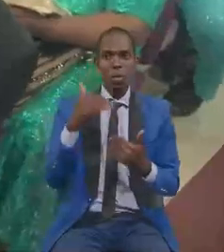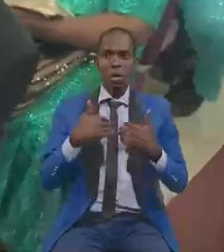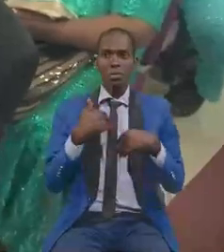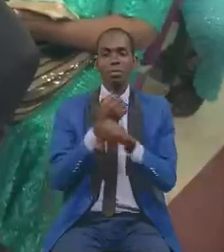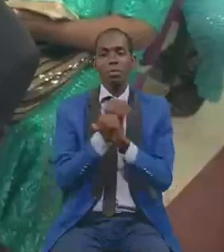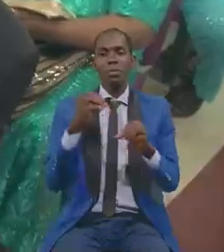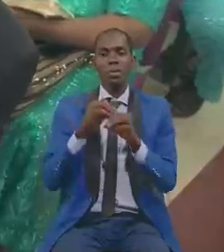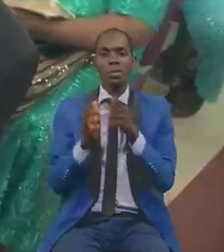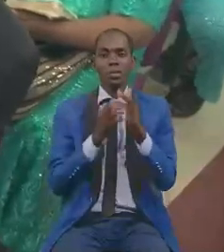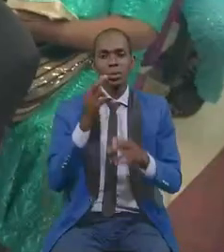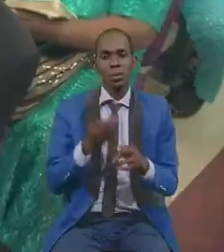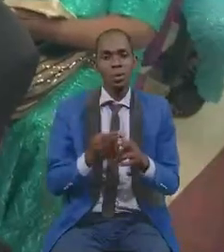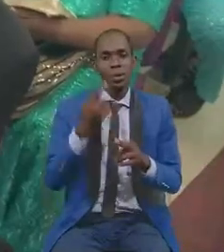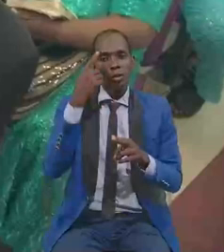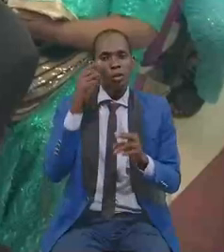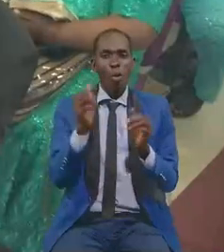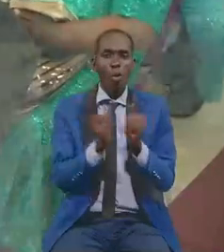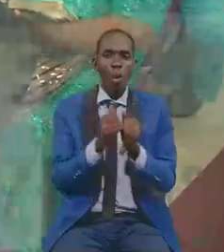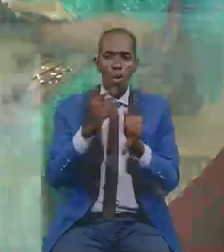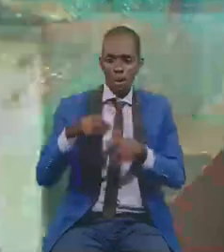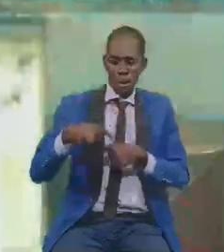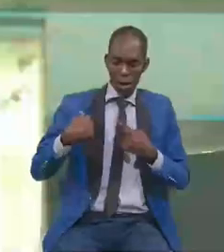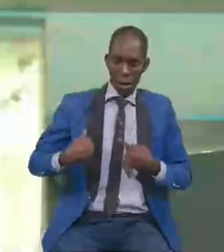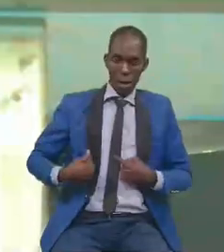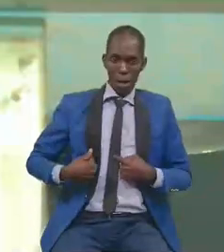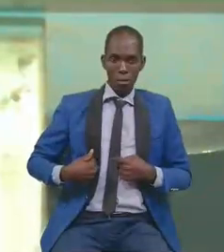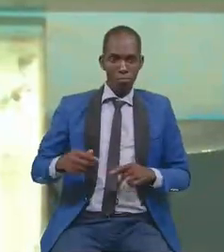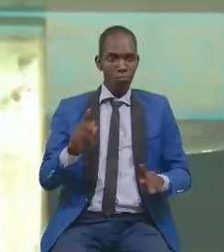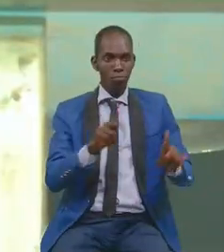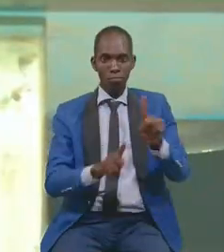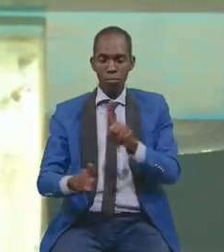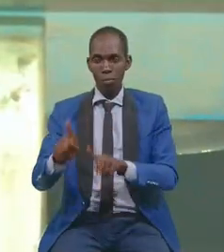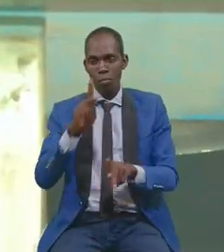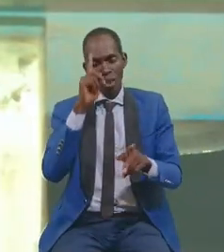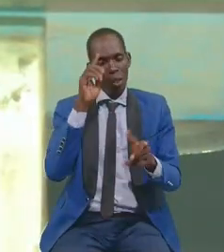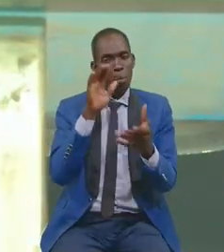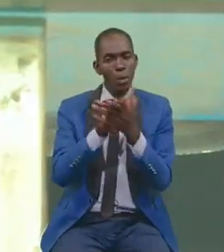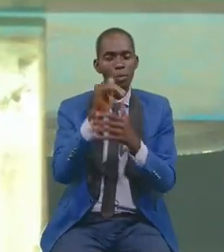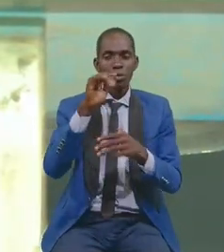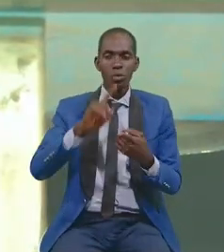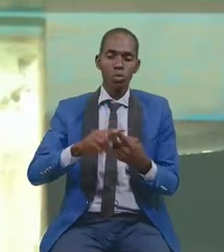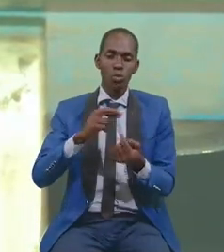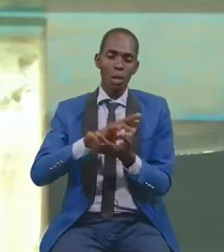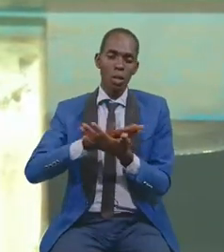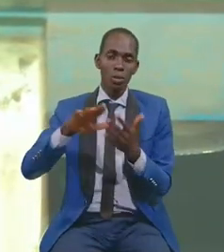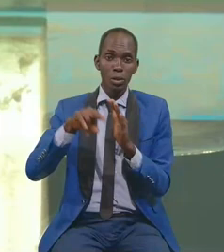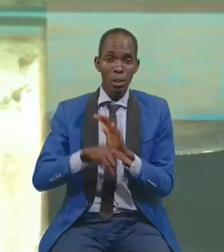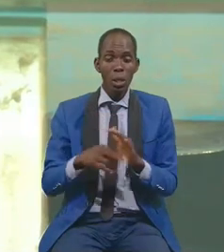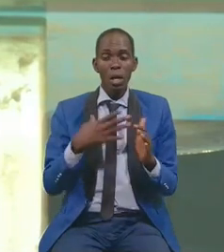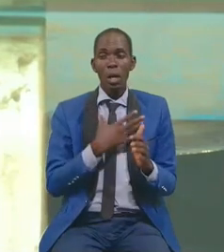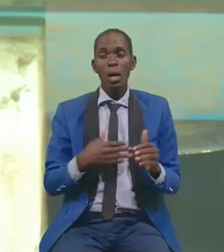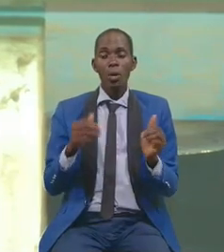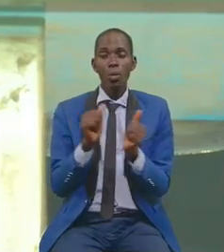Verset 10. Car c'est en croyant du cœur qu'on parvient à la justice. Et c'est en confessant de la